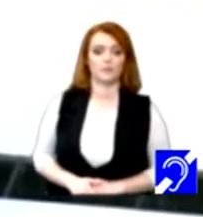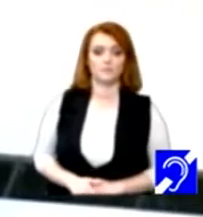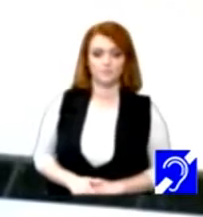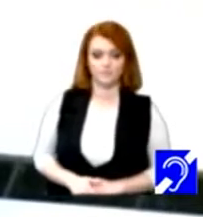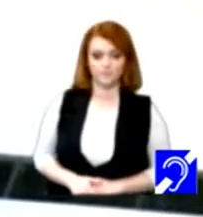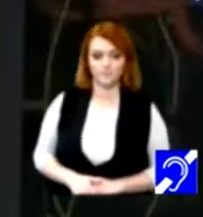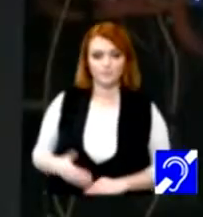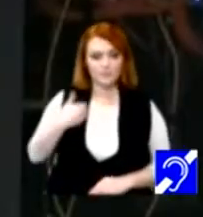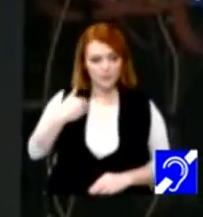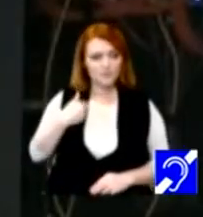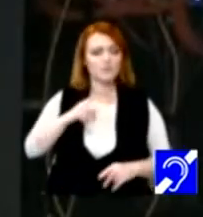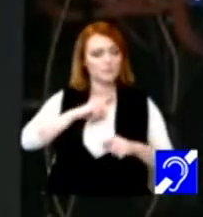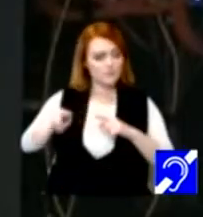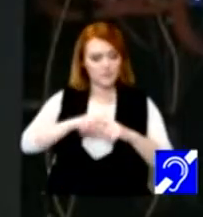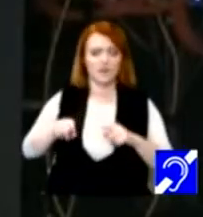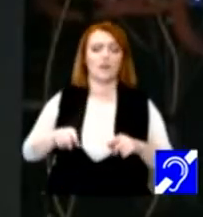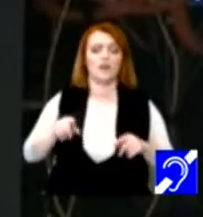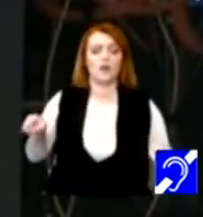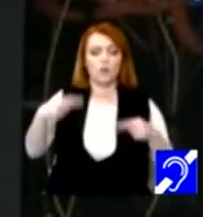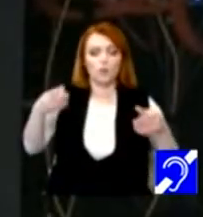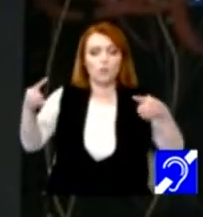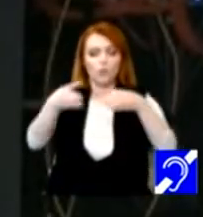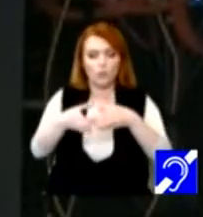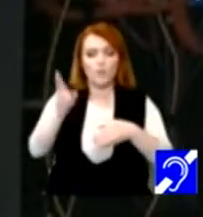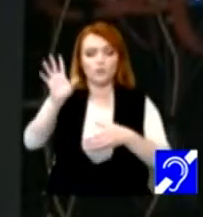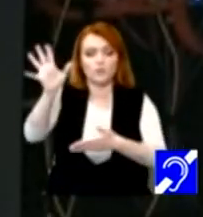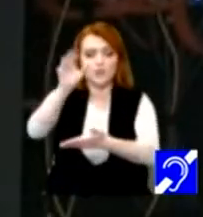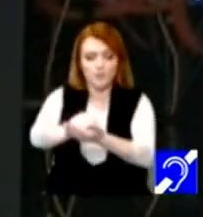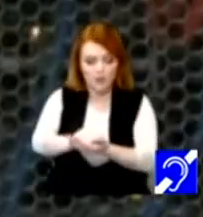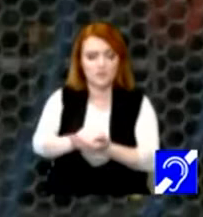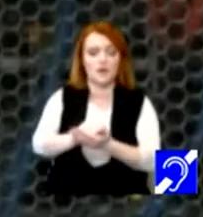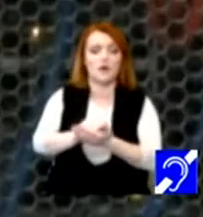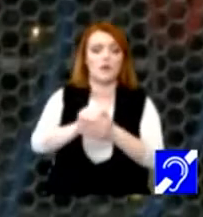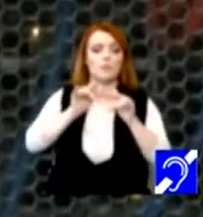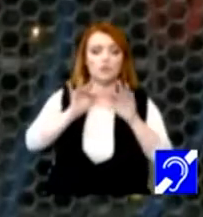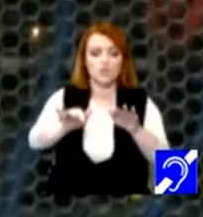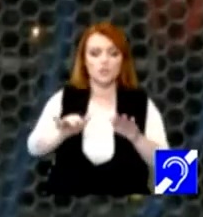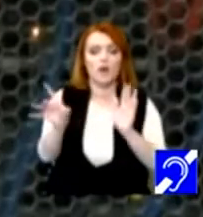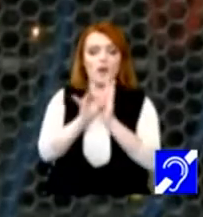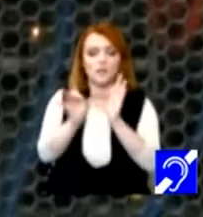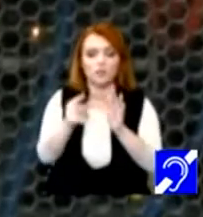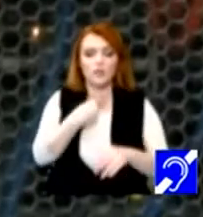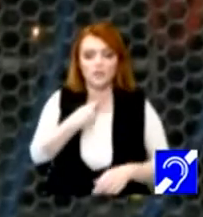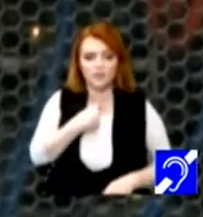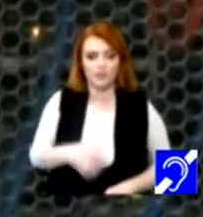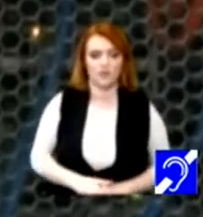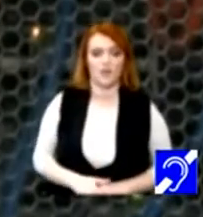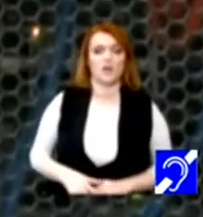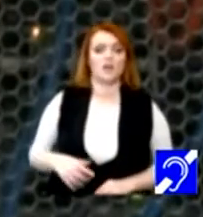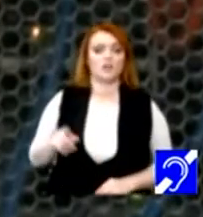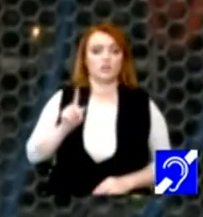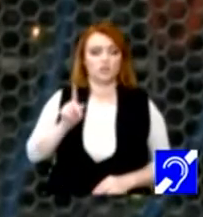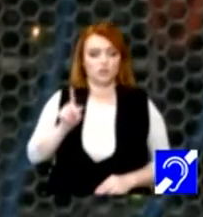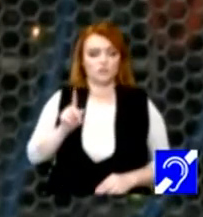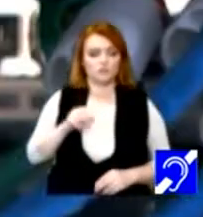autentificare digitală, încrederea în actorii care implementează soluția corespunzătoare, încrederea în soluția